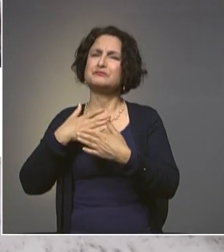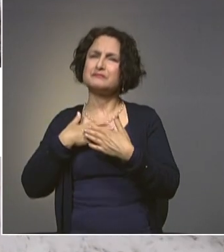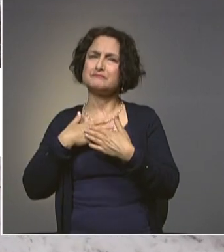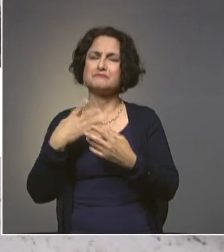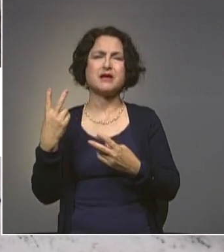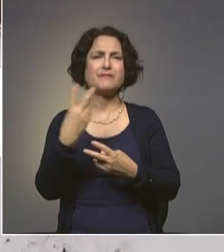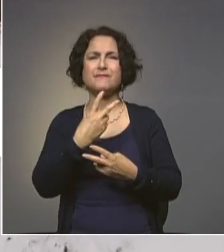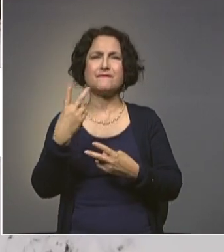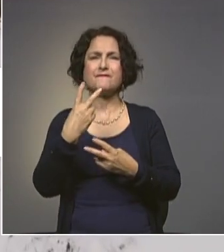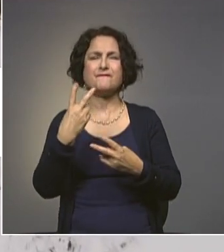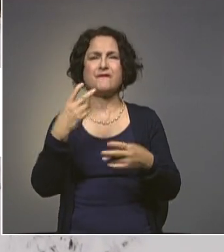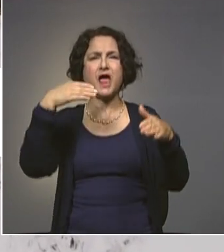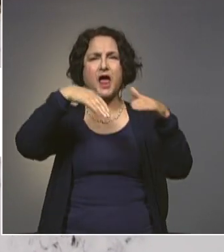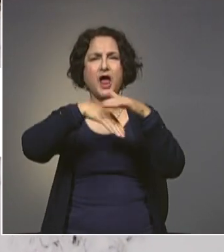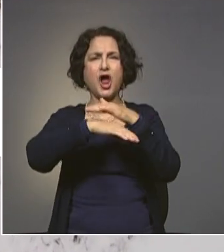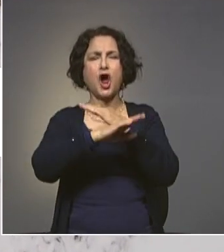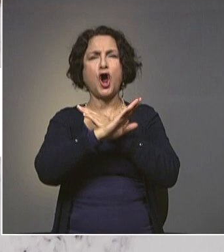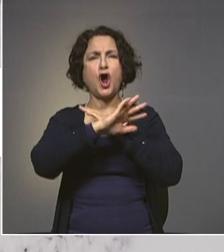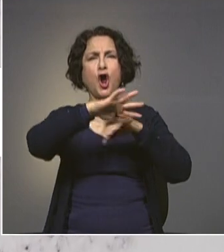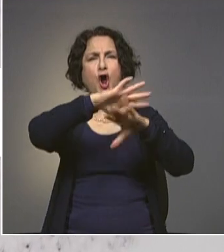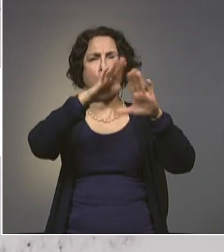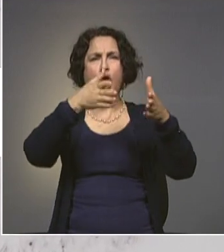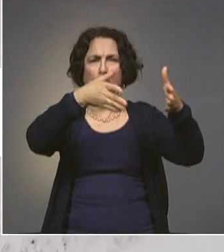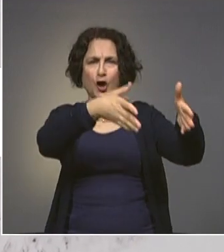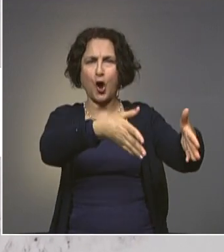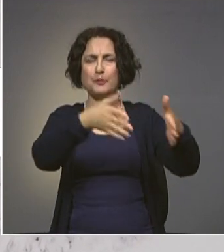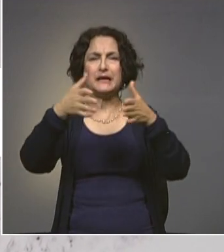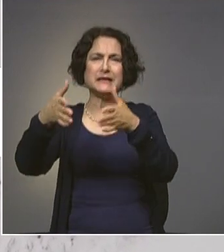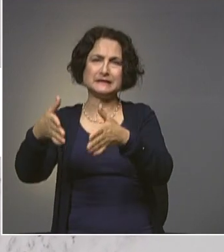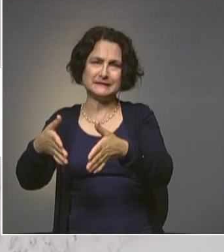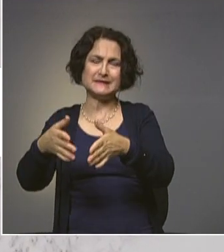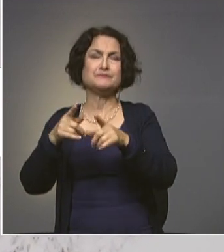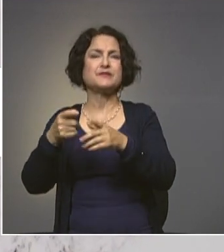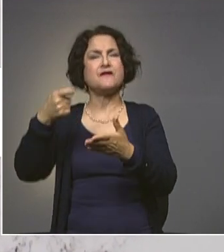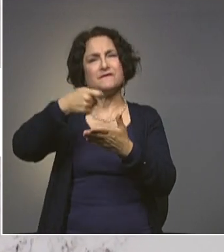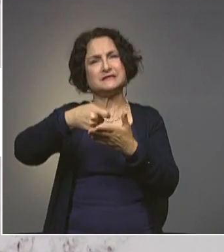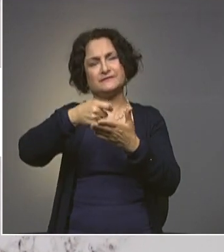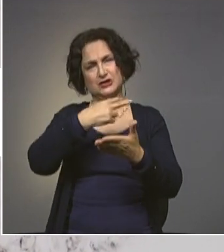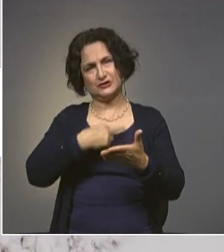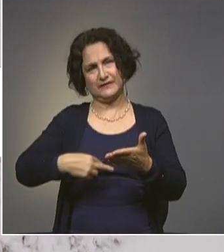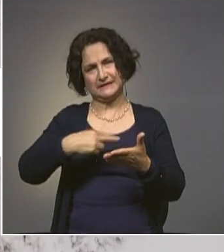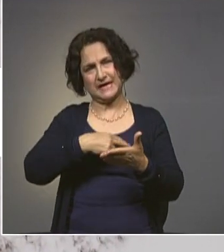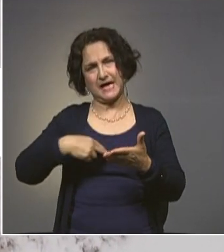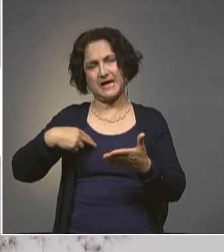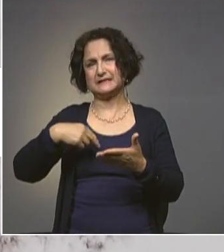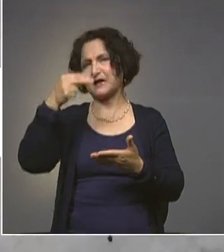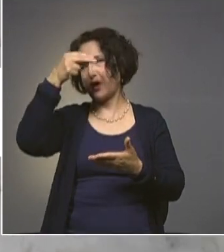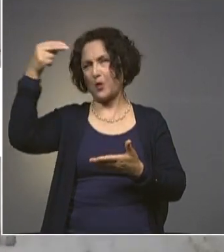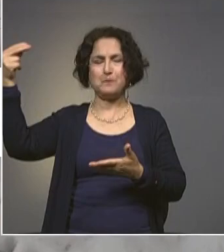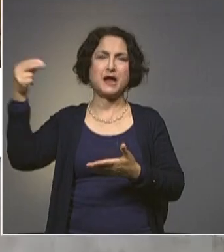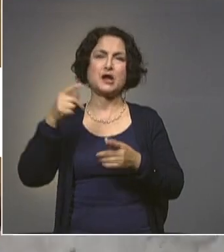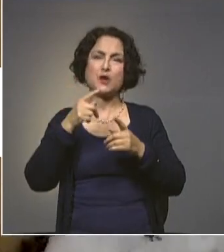и Шушманец. Името Хелвеция идва от швейцарската компания, финансирала проекта за реконструкция на